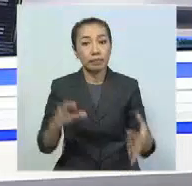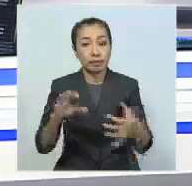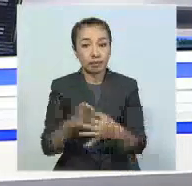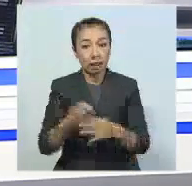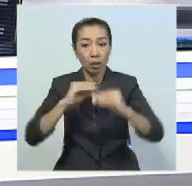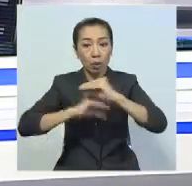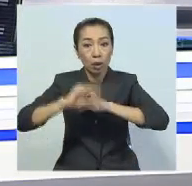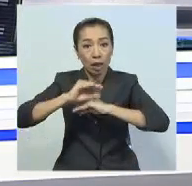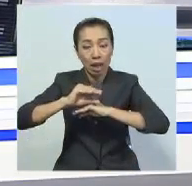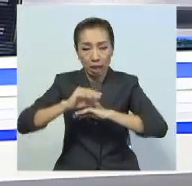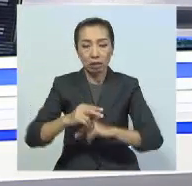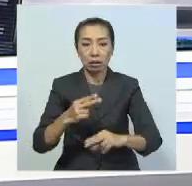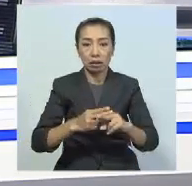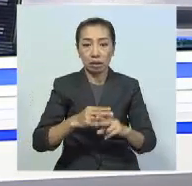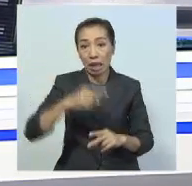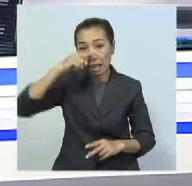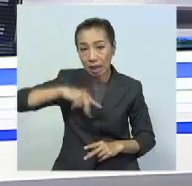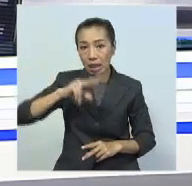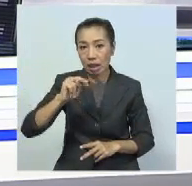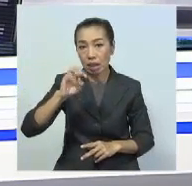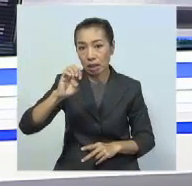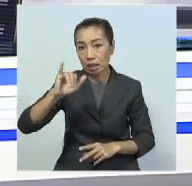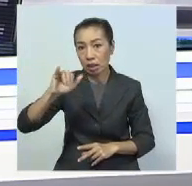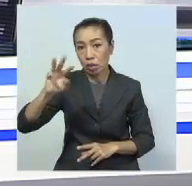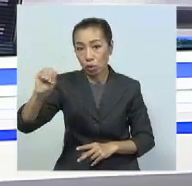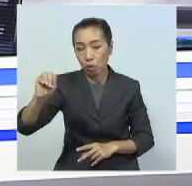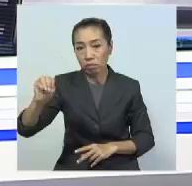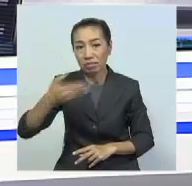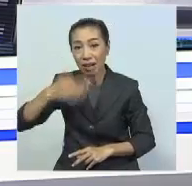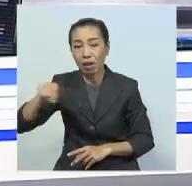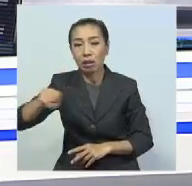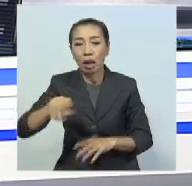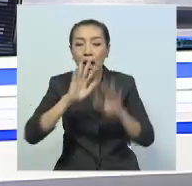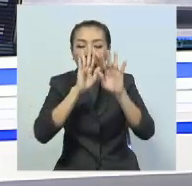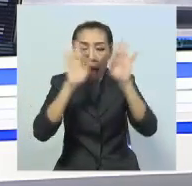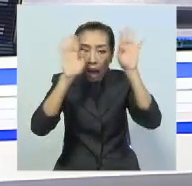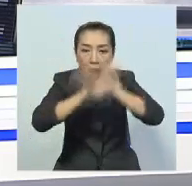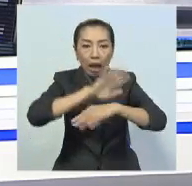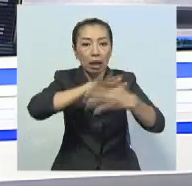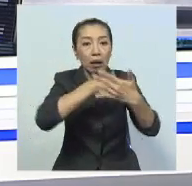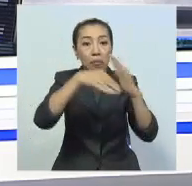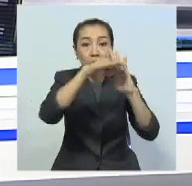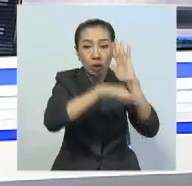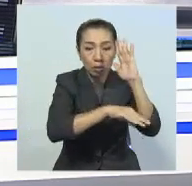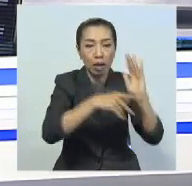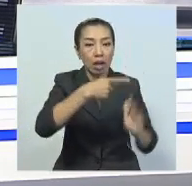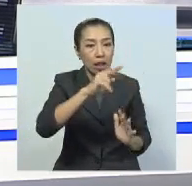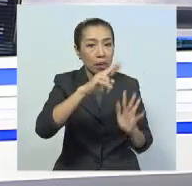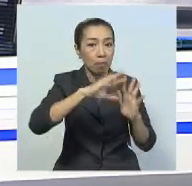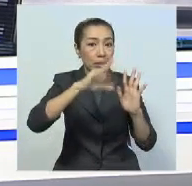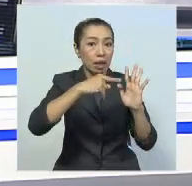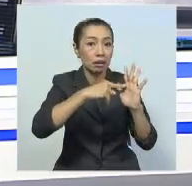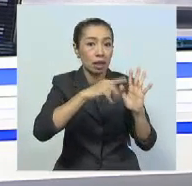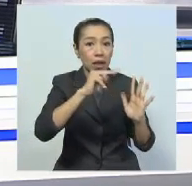ส่วนเรื่องของโครงการไทยนิยมยั่งยืนที่ถูกวิพากษ์วิจารณ์ว่าไม่ต่างจากนโยบายประชานิยมนะคะวันนี้มีเสียงยืนยันอธิบ